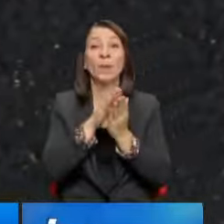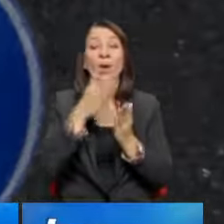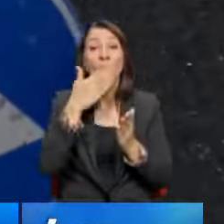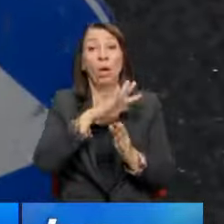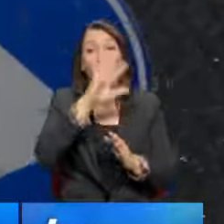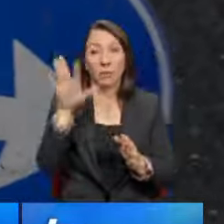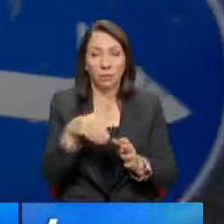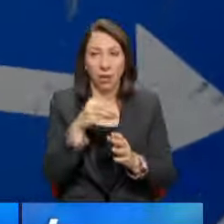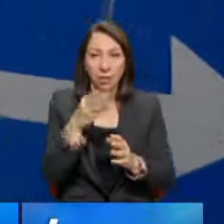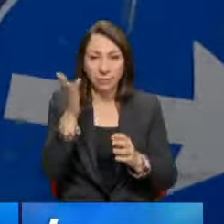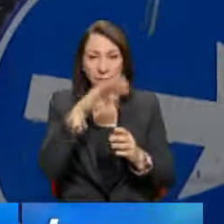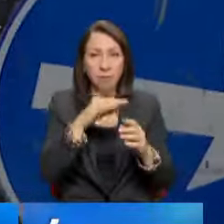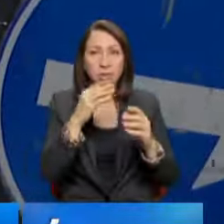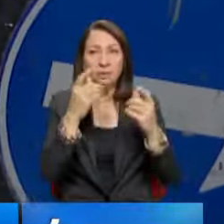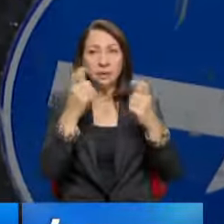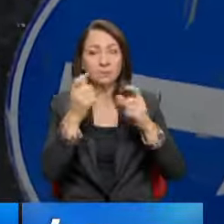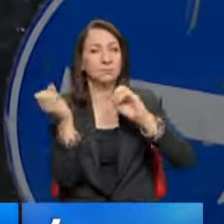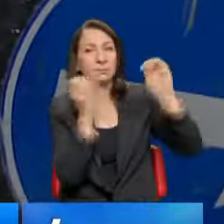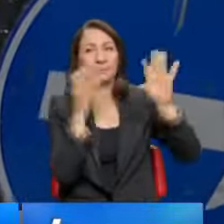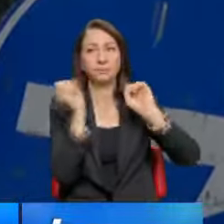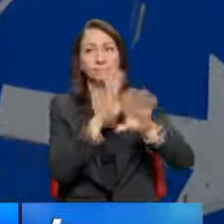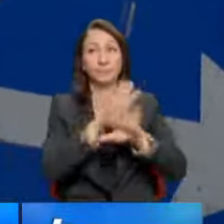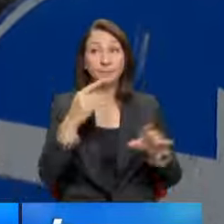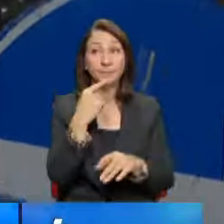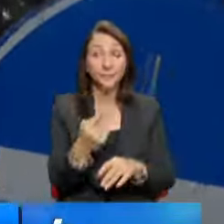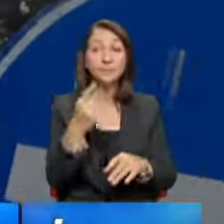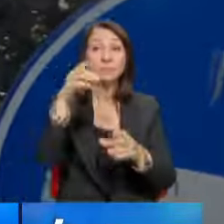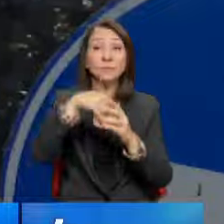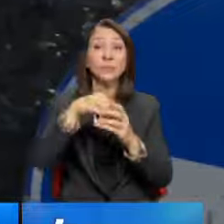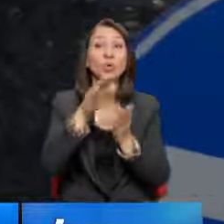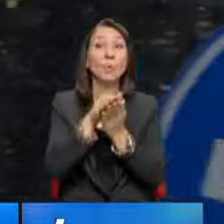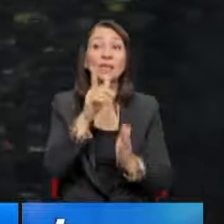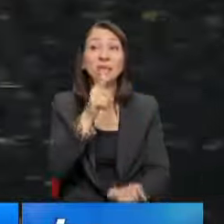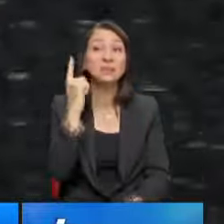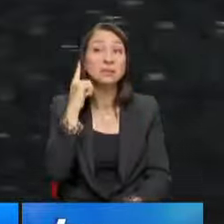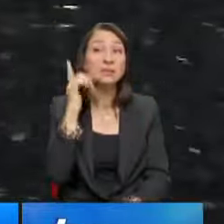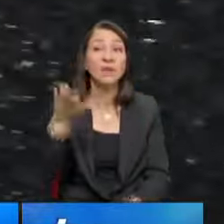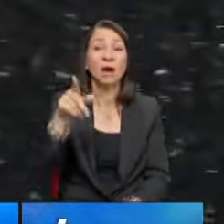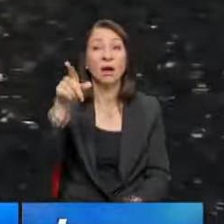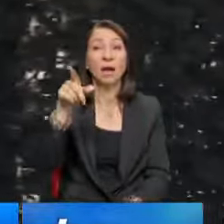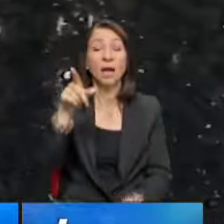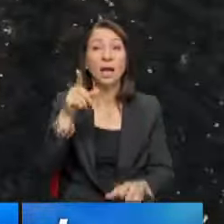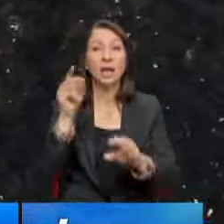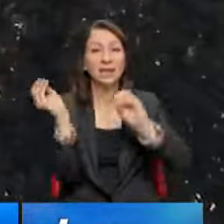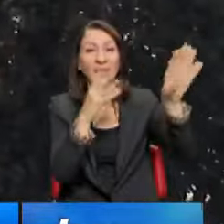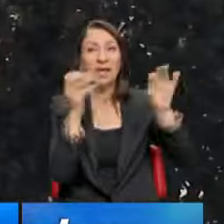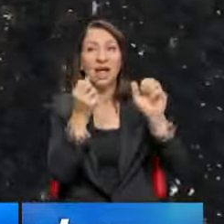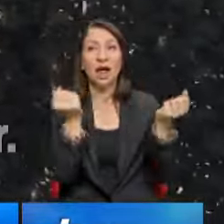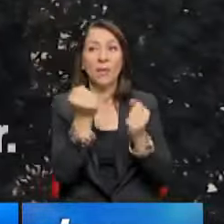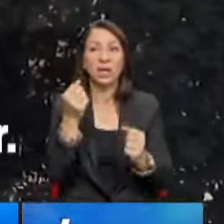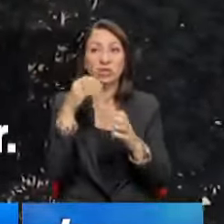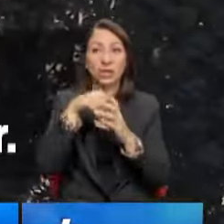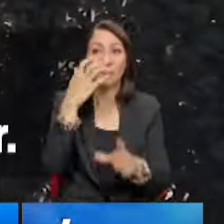kalmadı. Hepsinin diğer barınaklara nakledildiği söylendi ama içeriden köpek sesleri de geliyor ve nakil araçları da